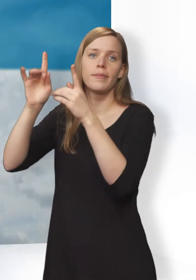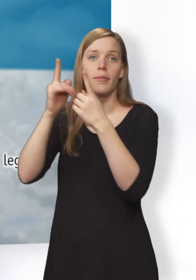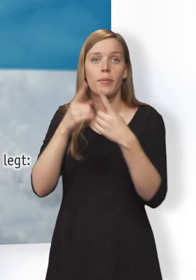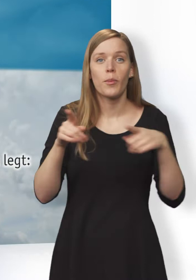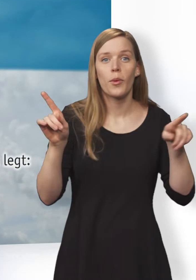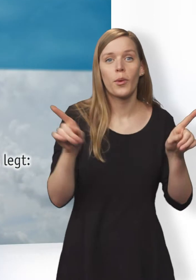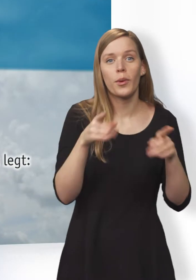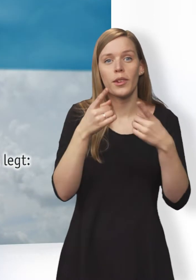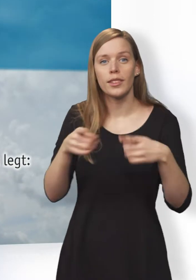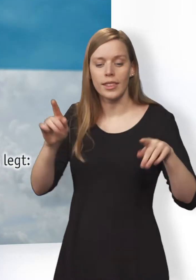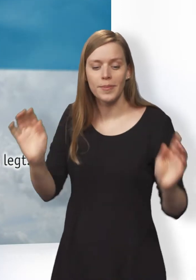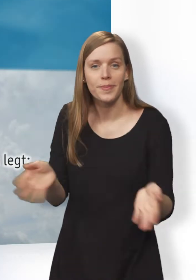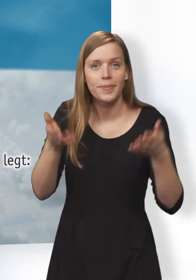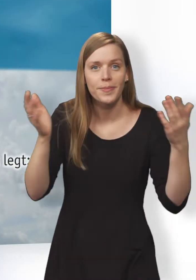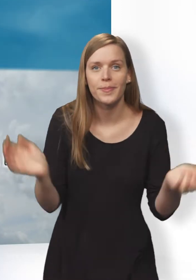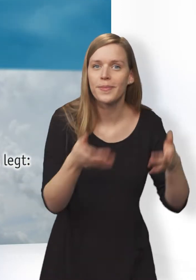lassen sie